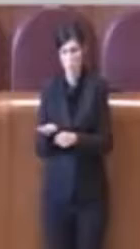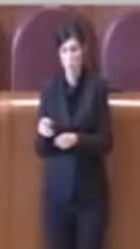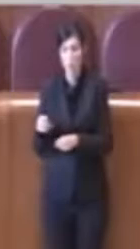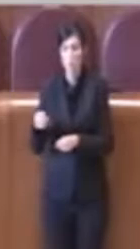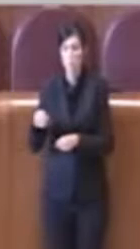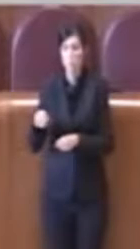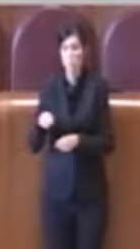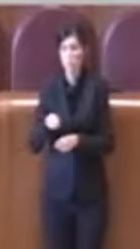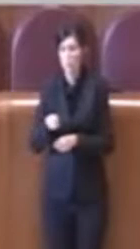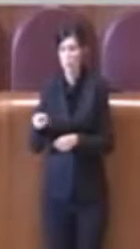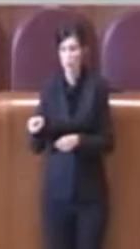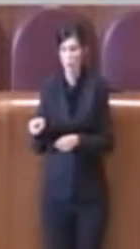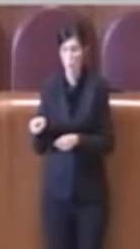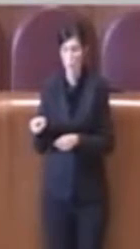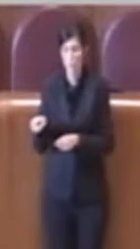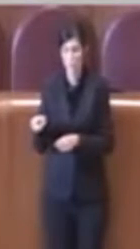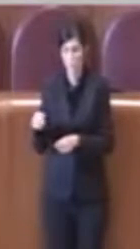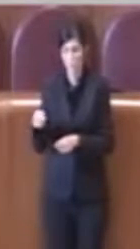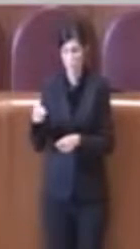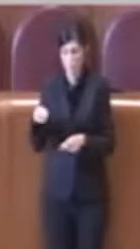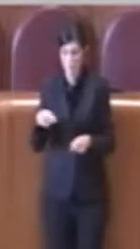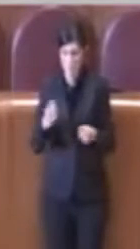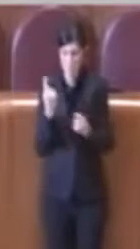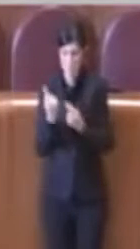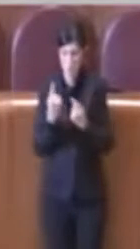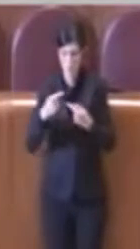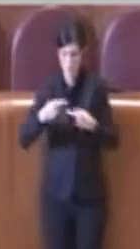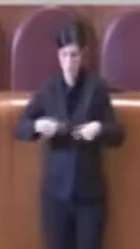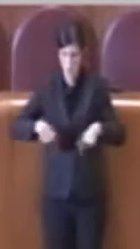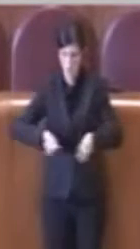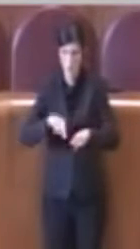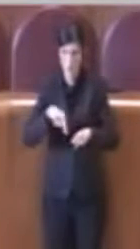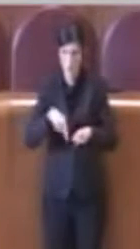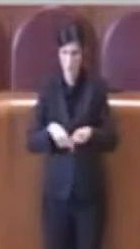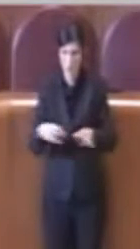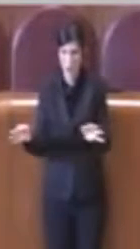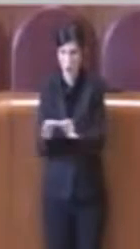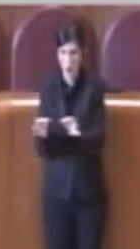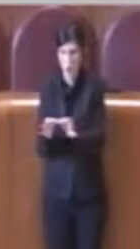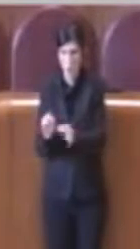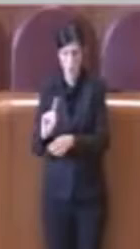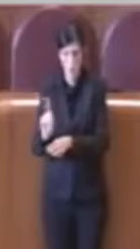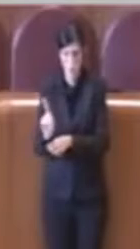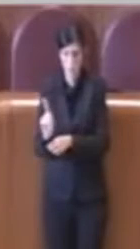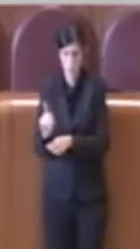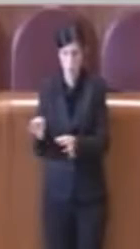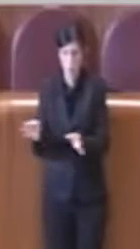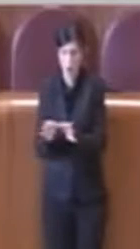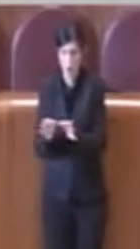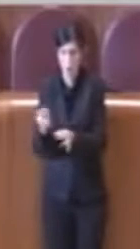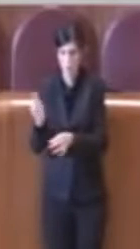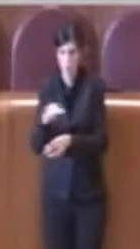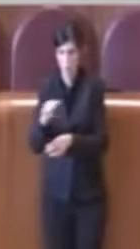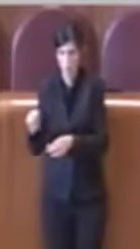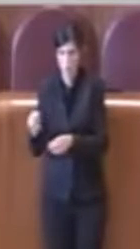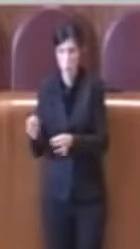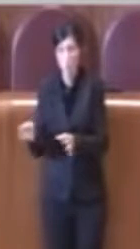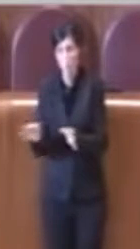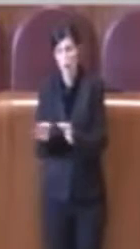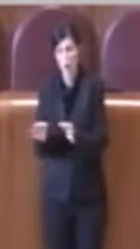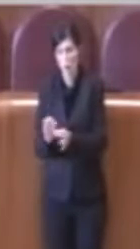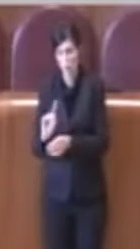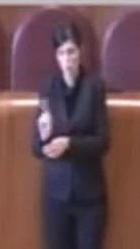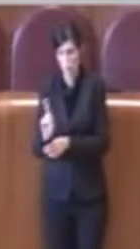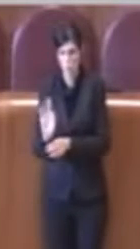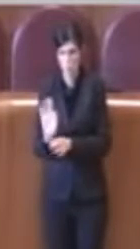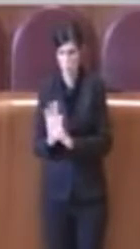sentono in questa sede di esprimere un voto favorevole e un voto di approvazione. Io